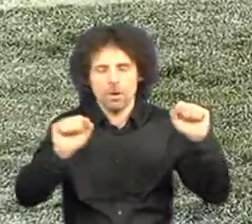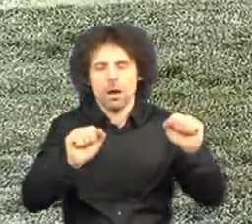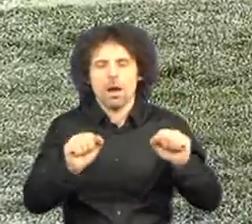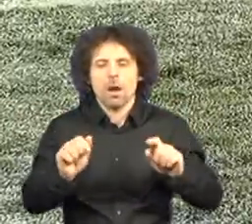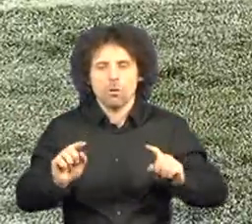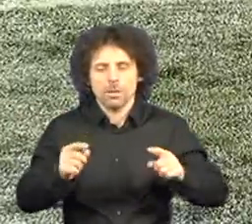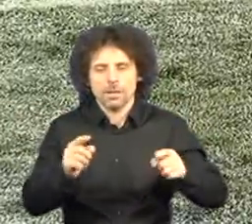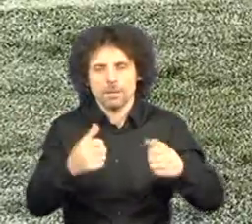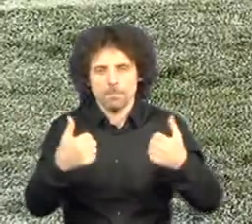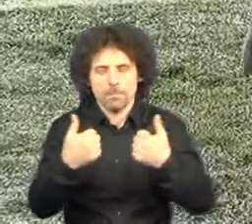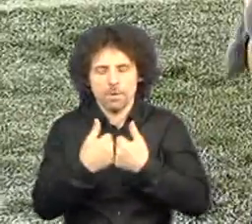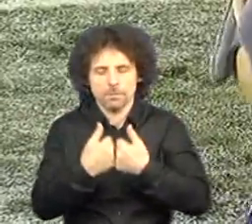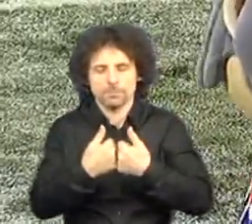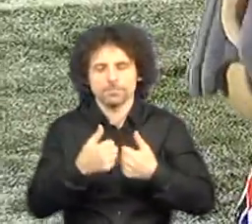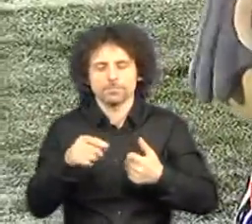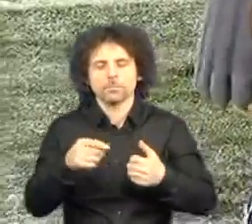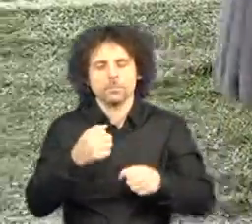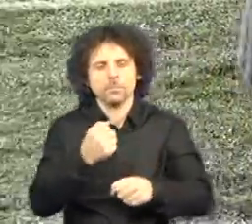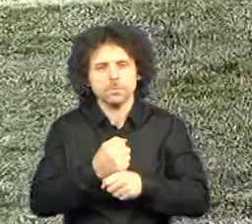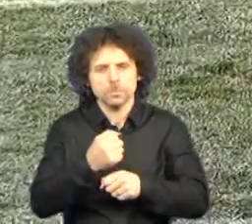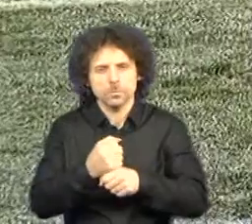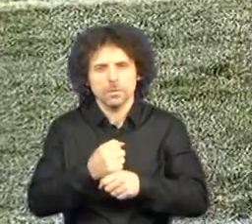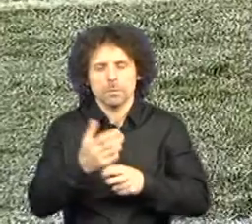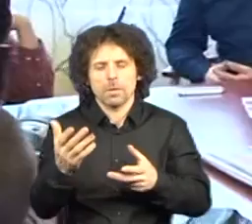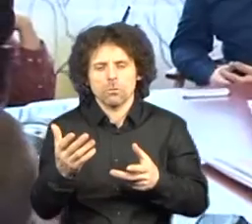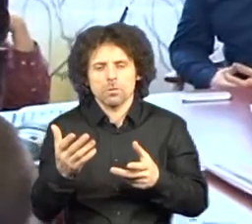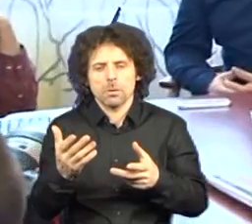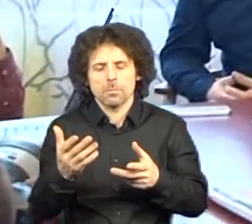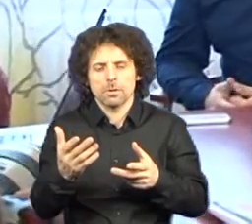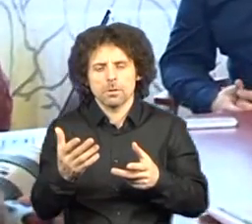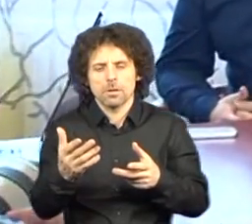angażują się także i oni. Dwie miesięcy pracujemy nad hymnem.